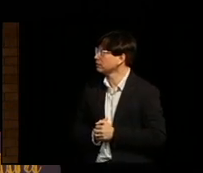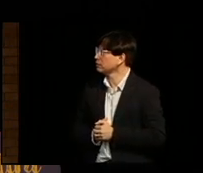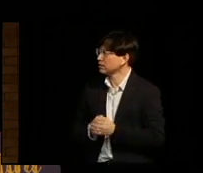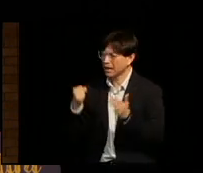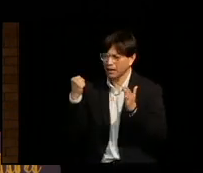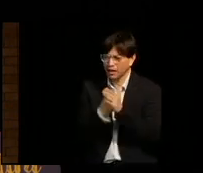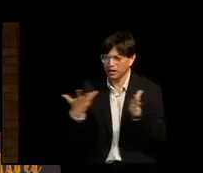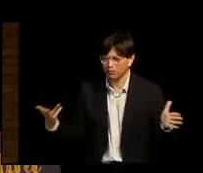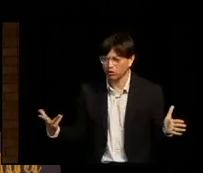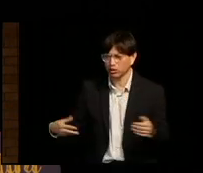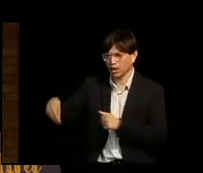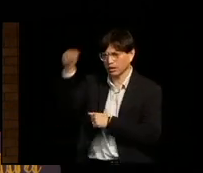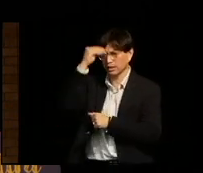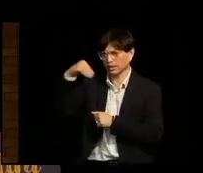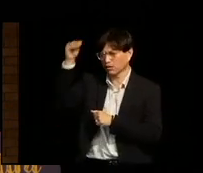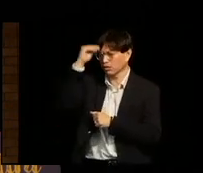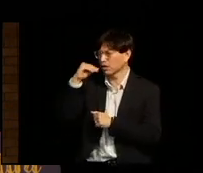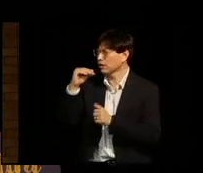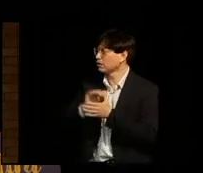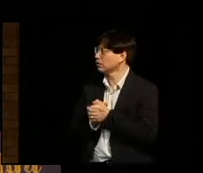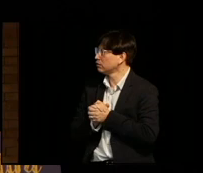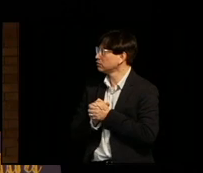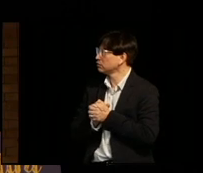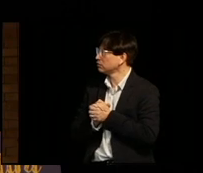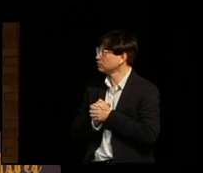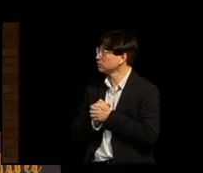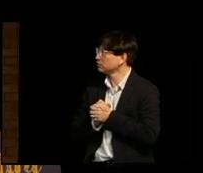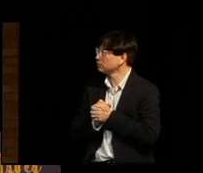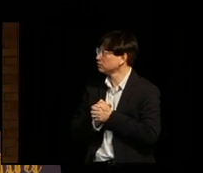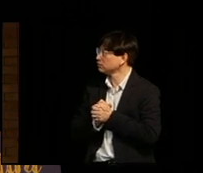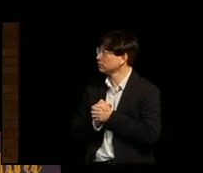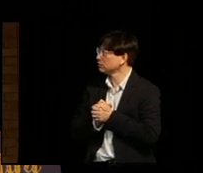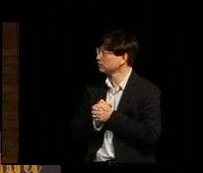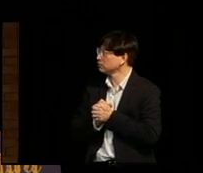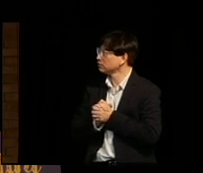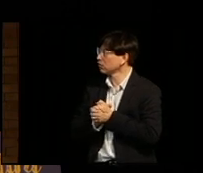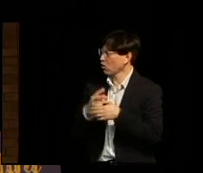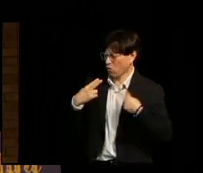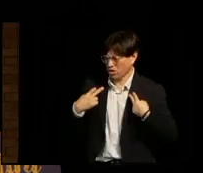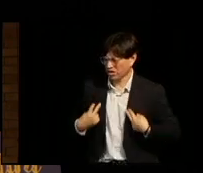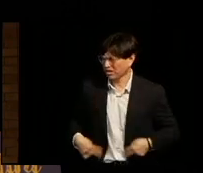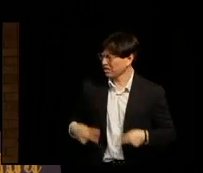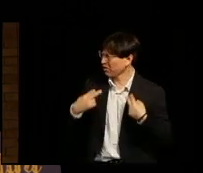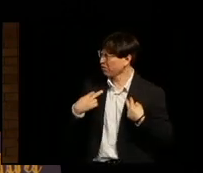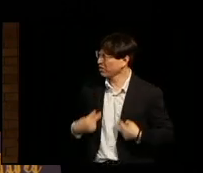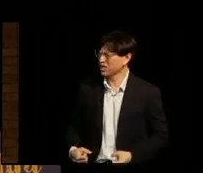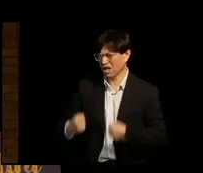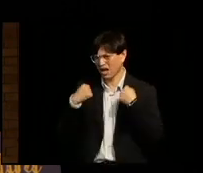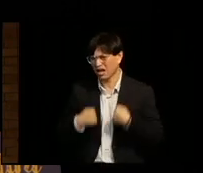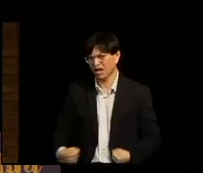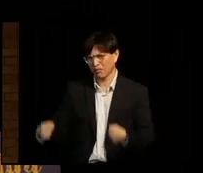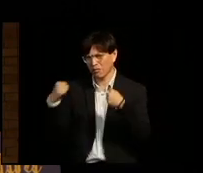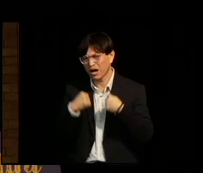importante ricordarlo mentre abbiamo pregato pensavo a questa vita così capace di